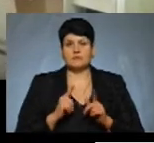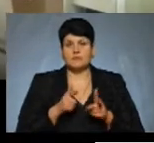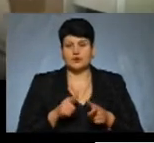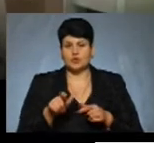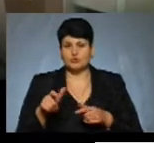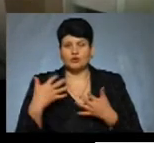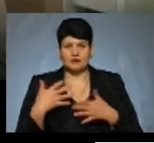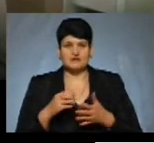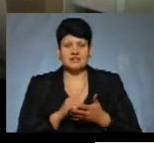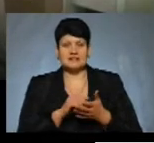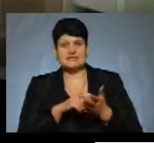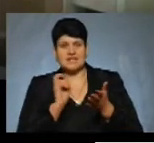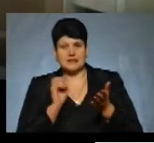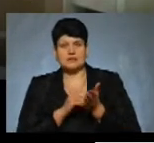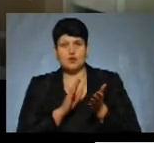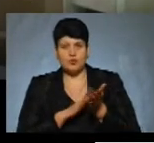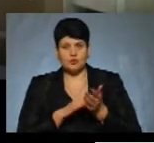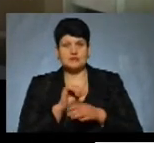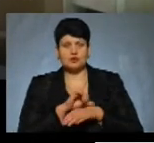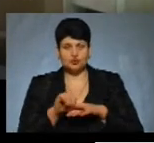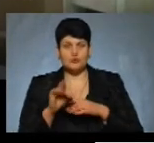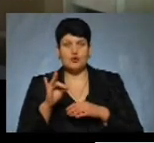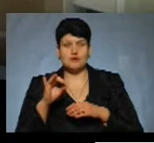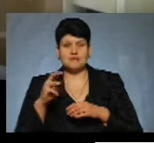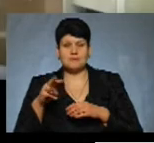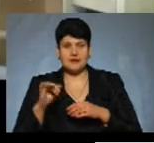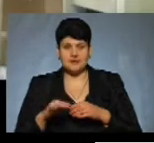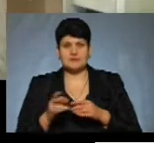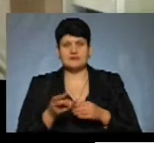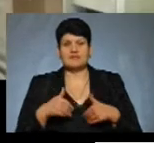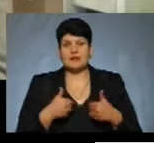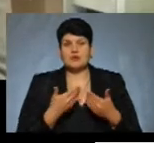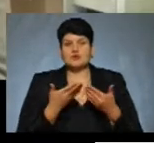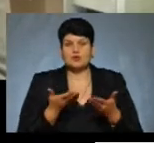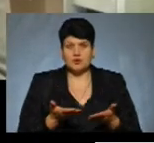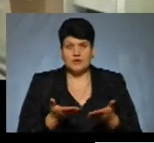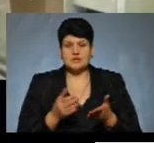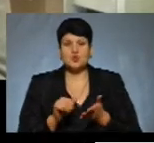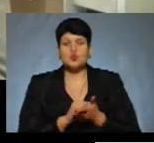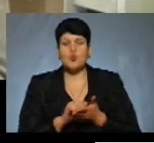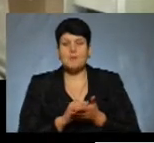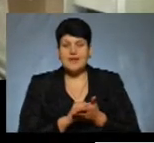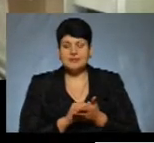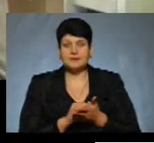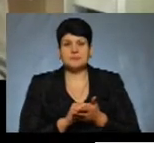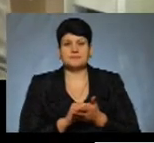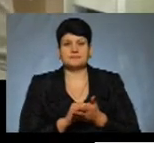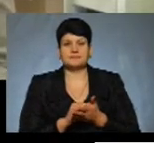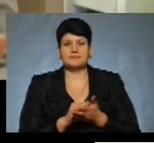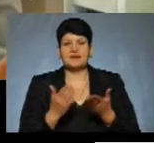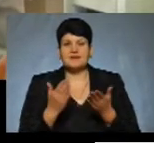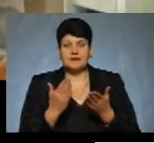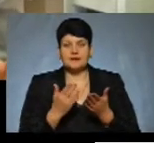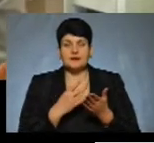машина знята з обліку за кордоном, розмитнена, і звертаються до нас із документами, які